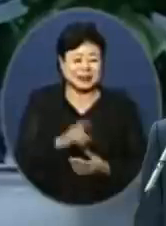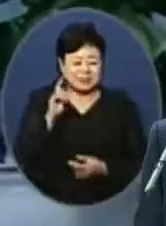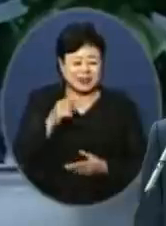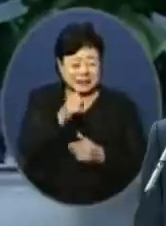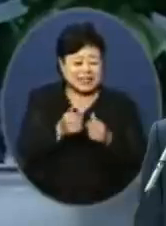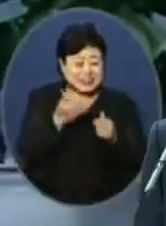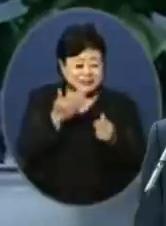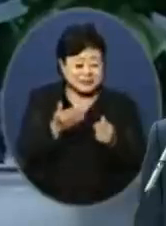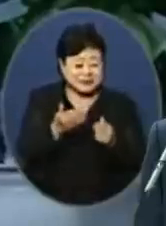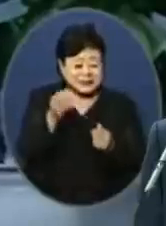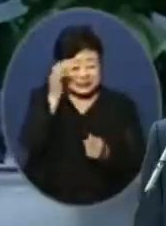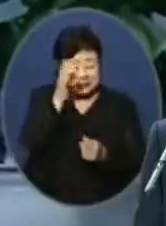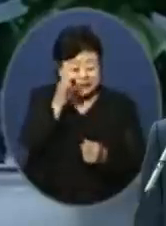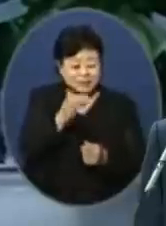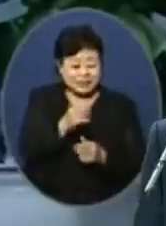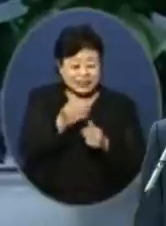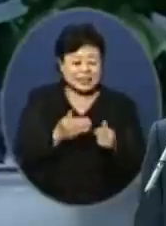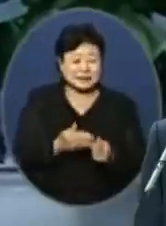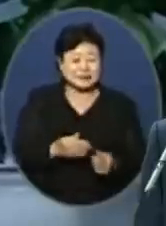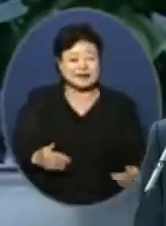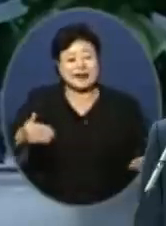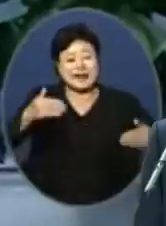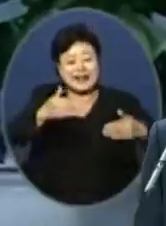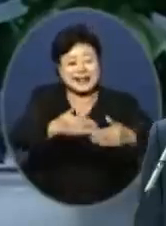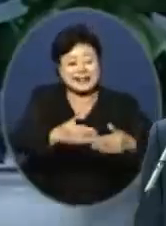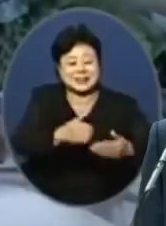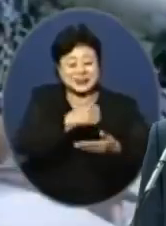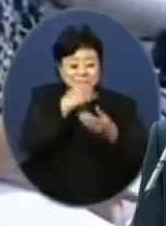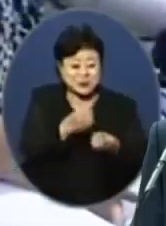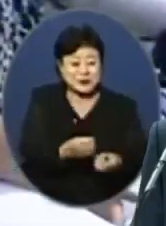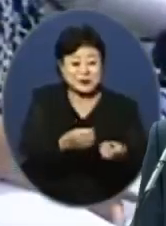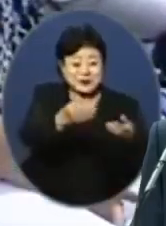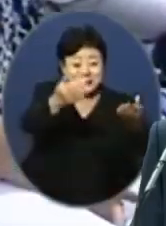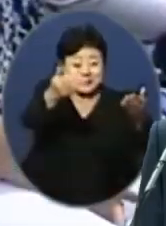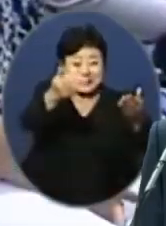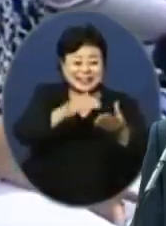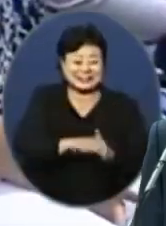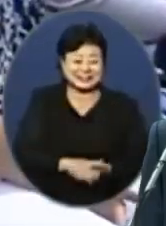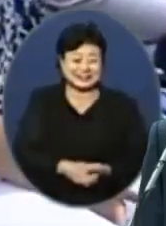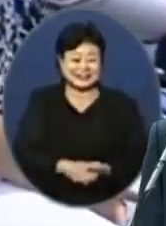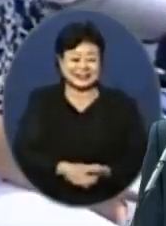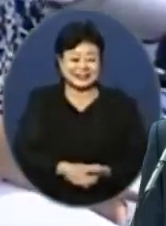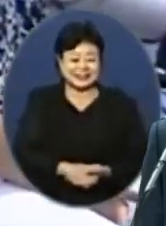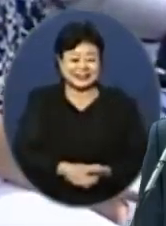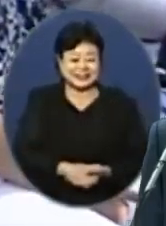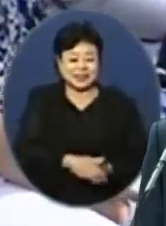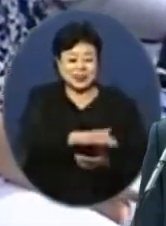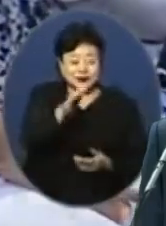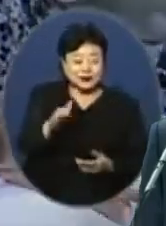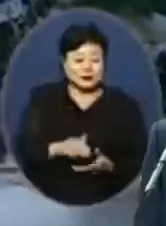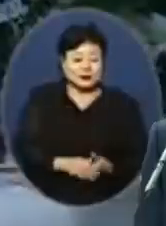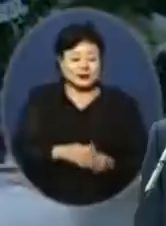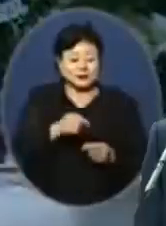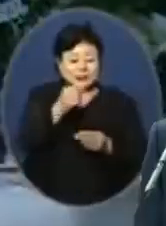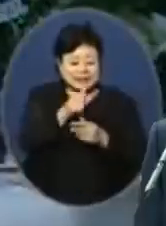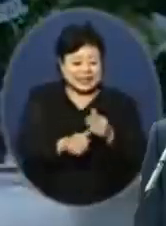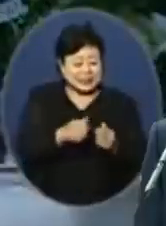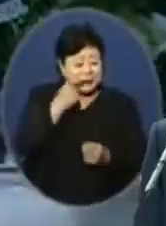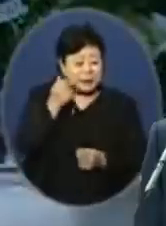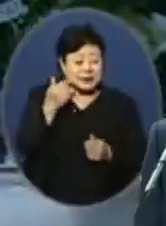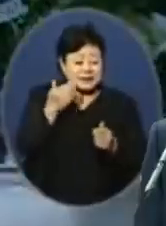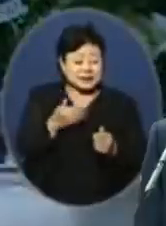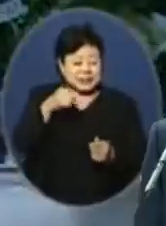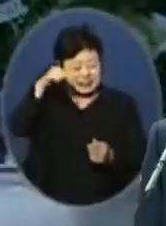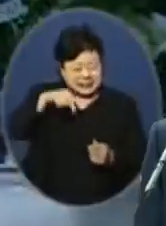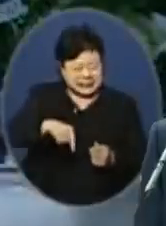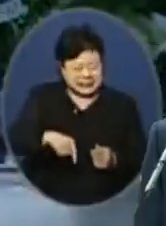매일같이 하나님을 찾고 하나님 품에 안기는 여러분 되시기를 주의 이름으로 축원합니다. 우리는 우리를 구원하시는 하나님 아버지를